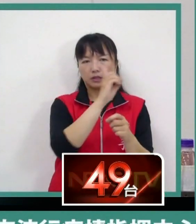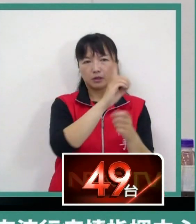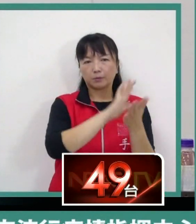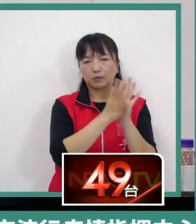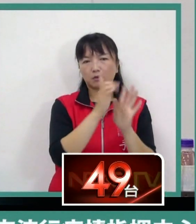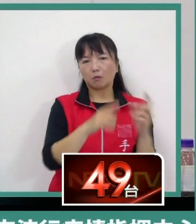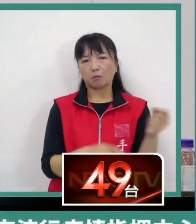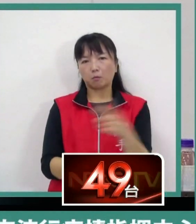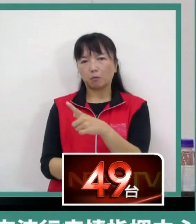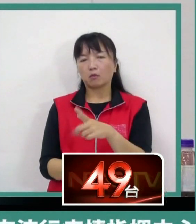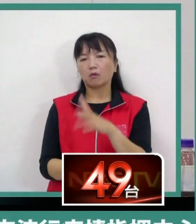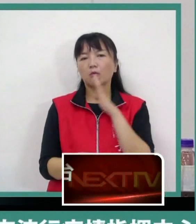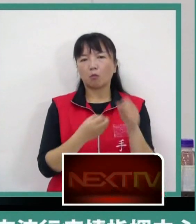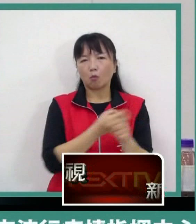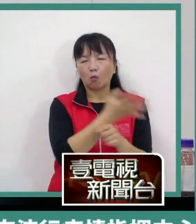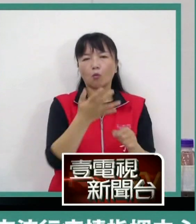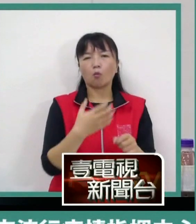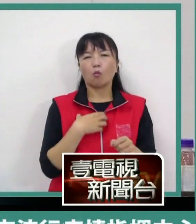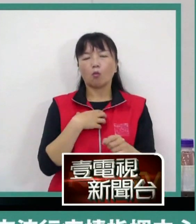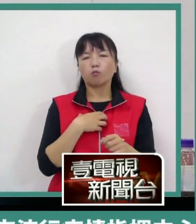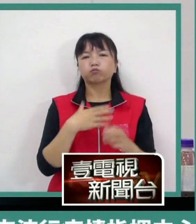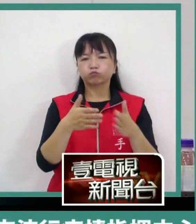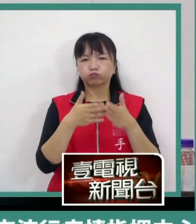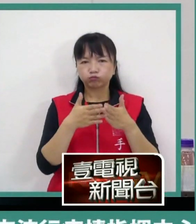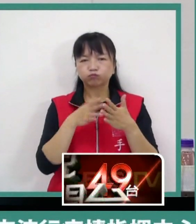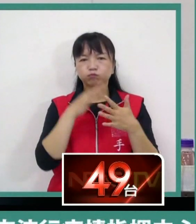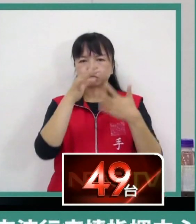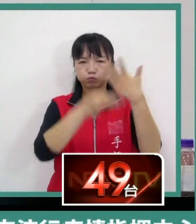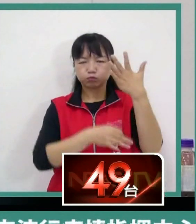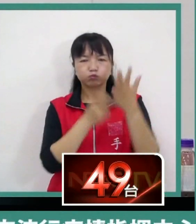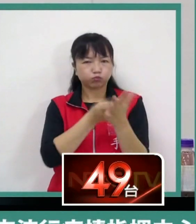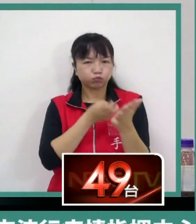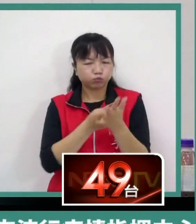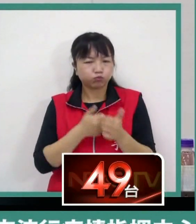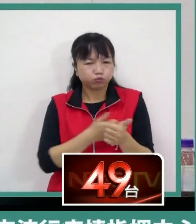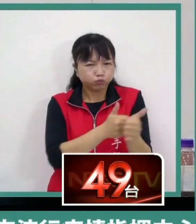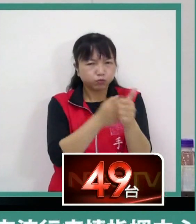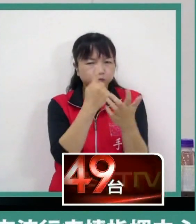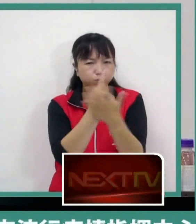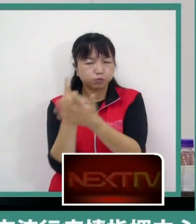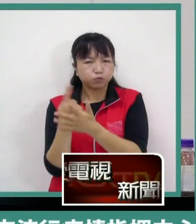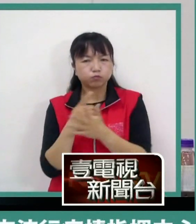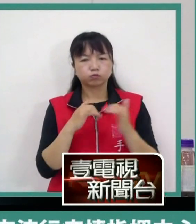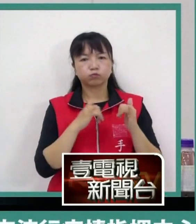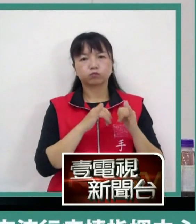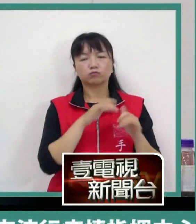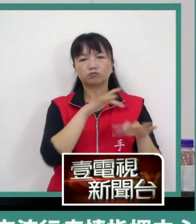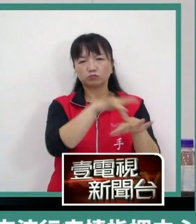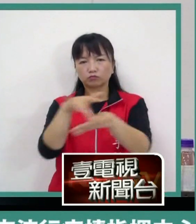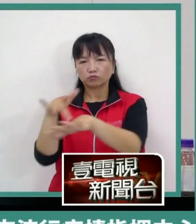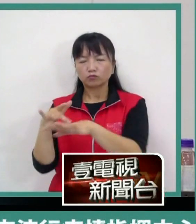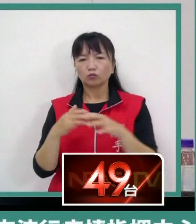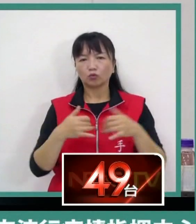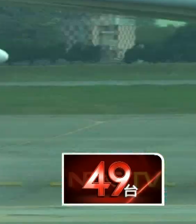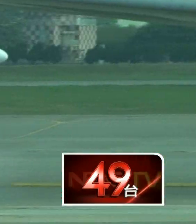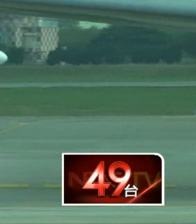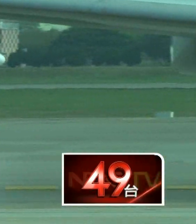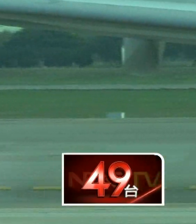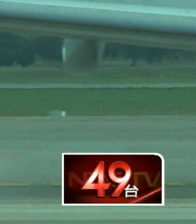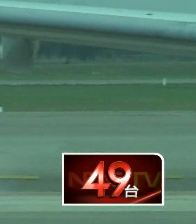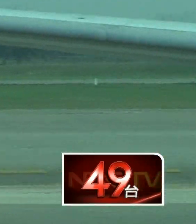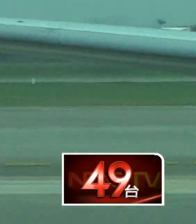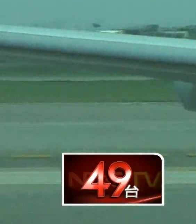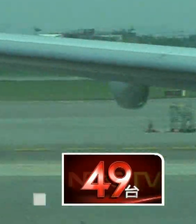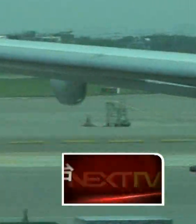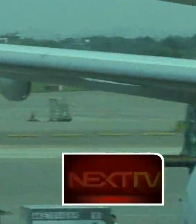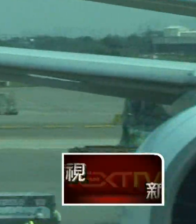为这样子的高传染力，那我们必须要高规格的追踪每个足迹的这个接触史。 长